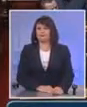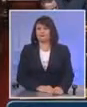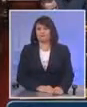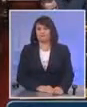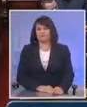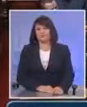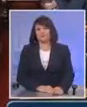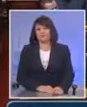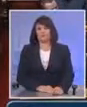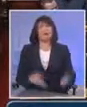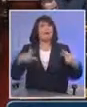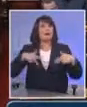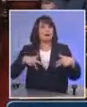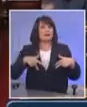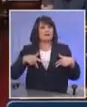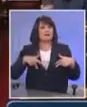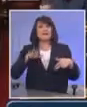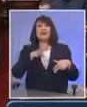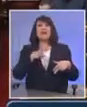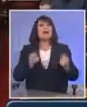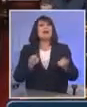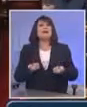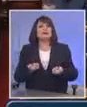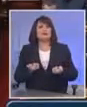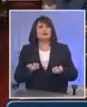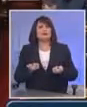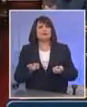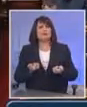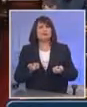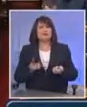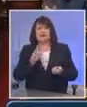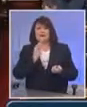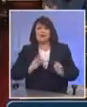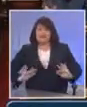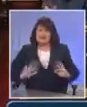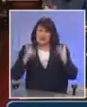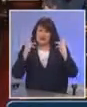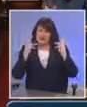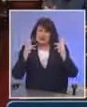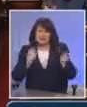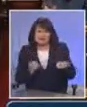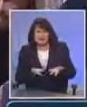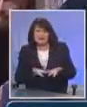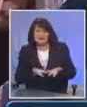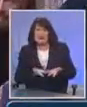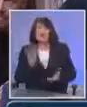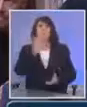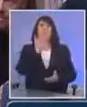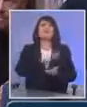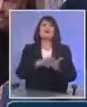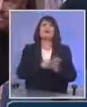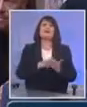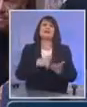Η κυβέρνηση θέλησε να κάνει επαναστατική γυμναστική με το μάθημα των